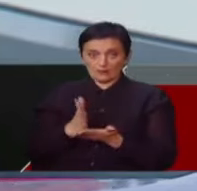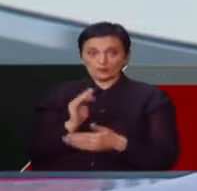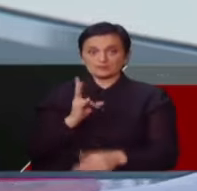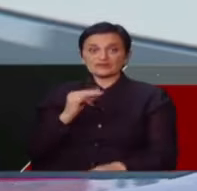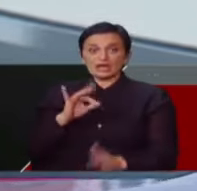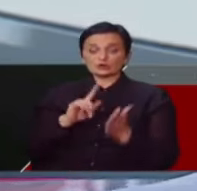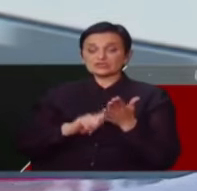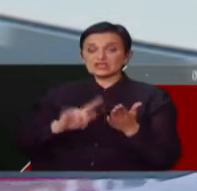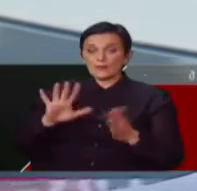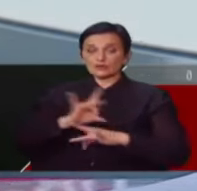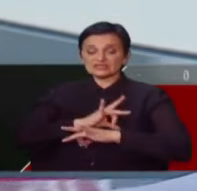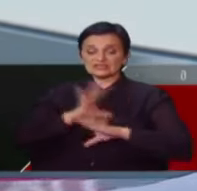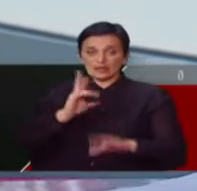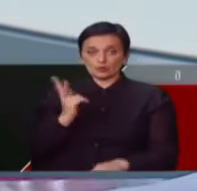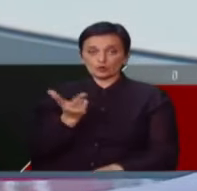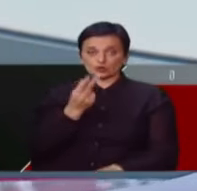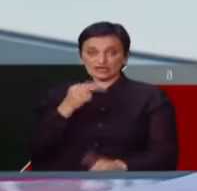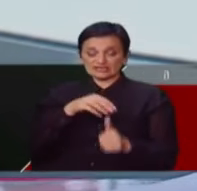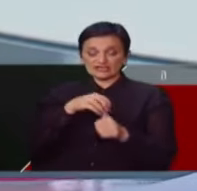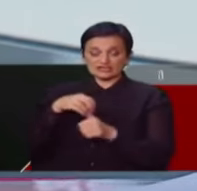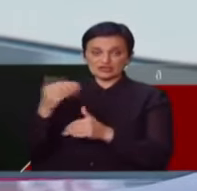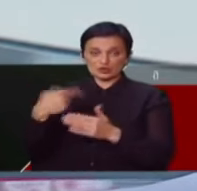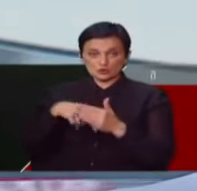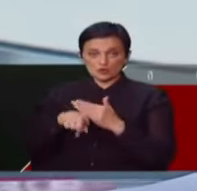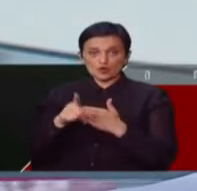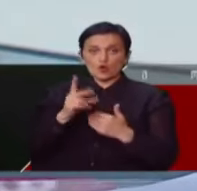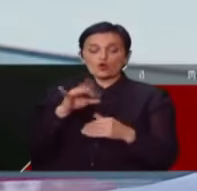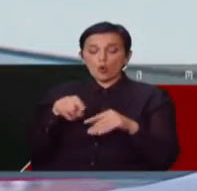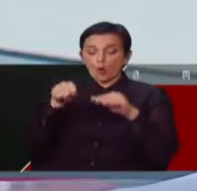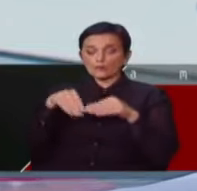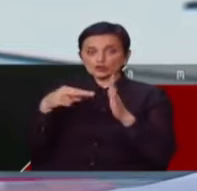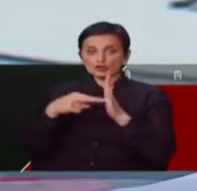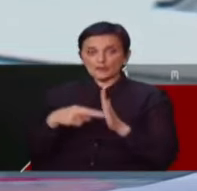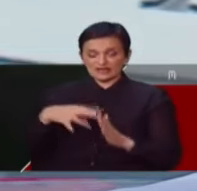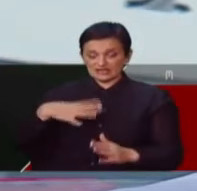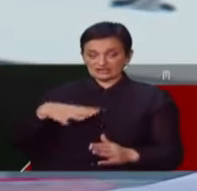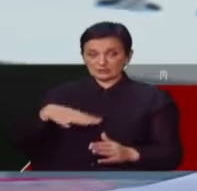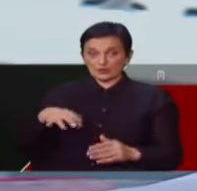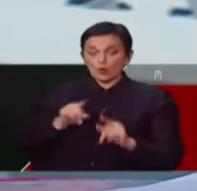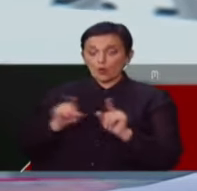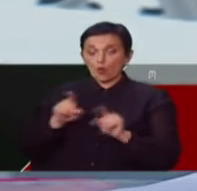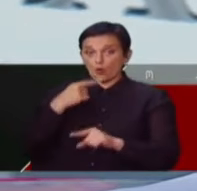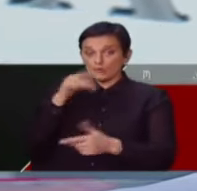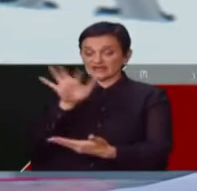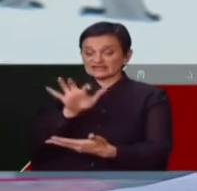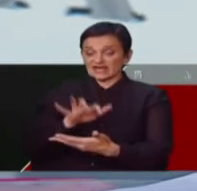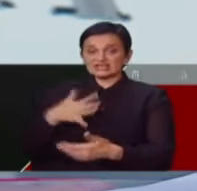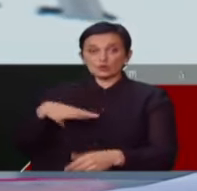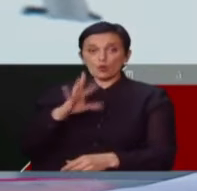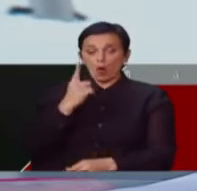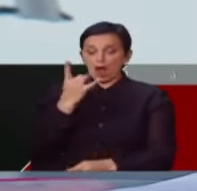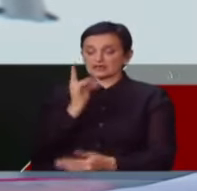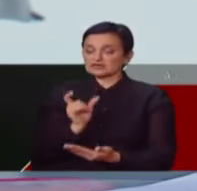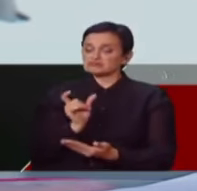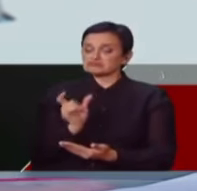ნატო 75 საიუბილეო სამიტი და ლიდერების მიერ მიღებული კომუნიკე შეფასებების თემა თბილისში. ოპოზიციის თქმით, ტექსტში საქართველო მხოლოდ ერთხელ